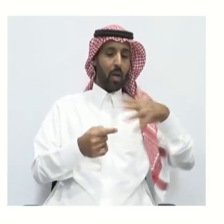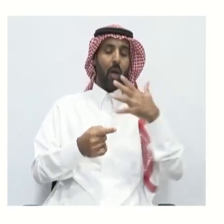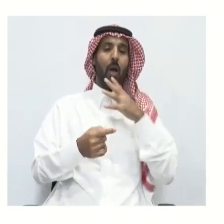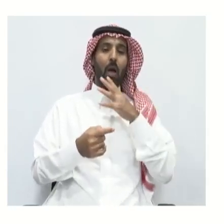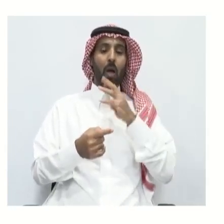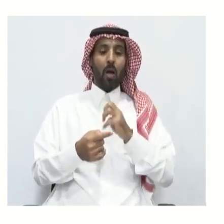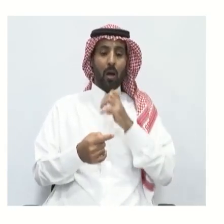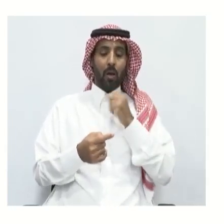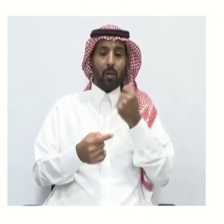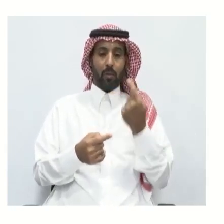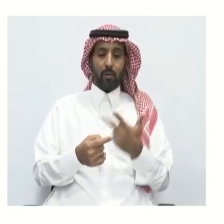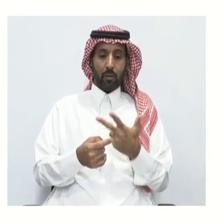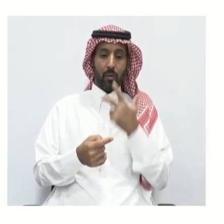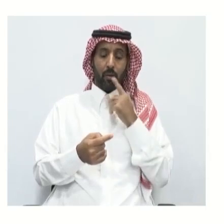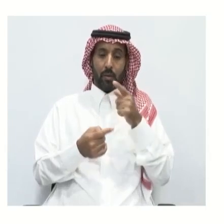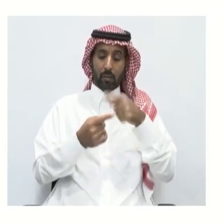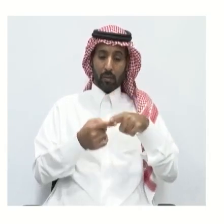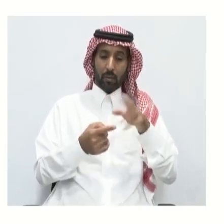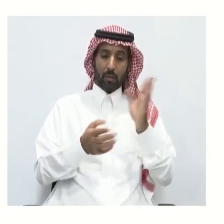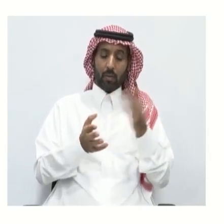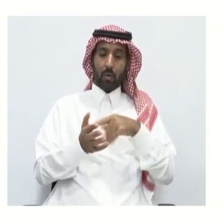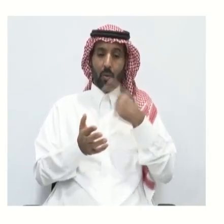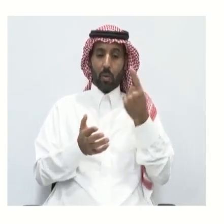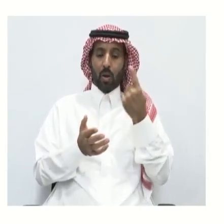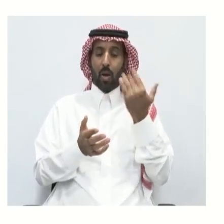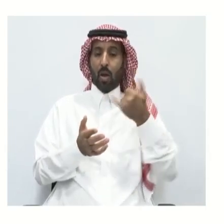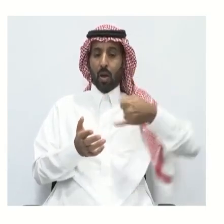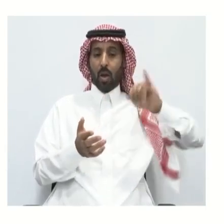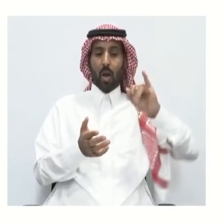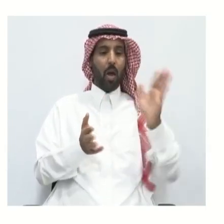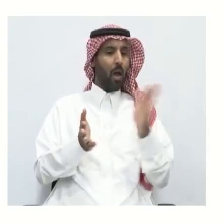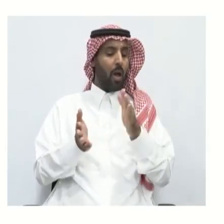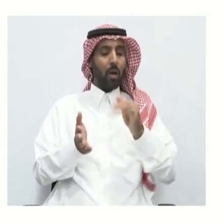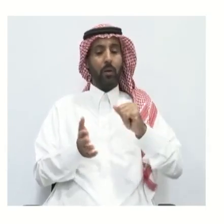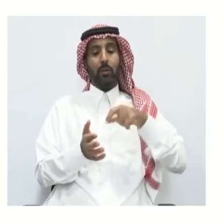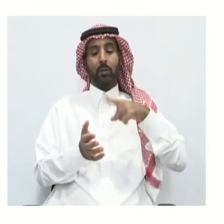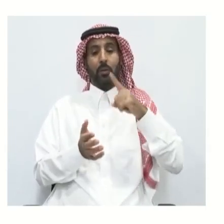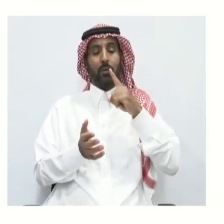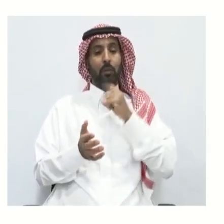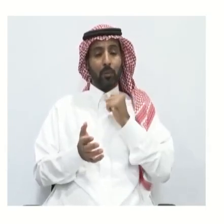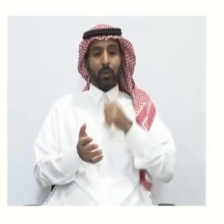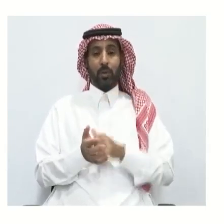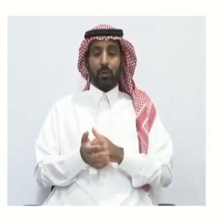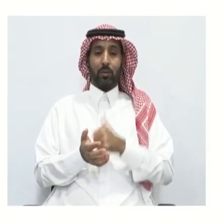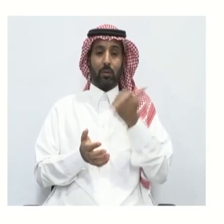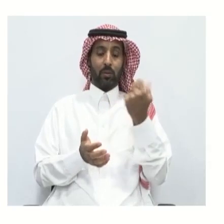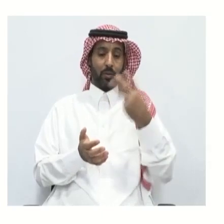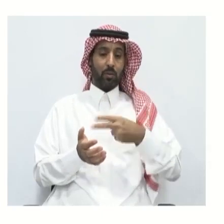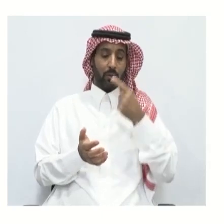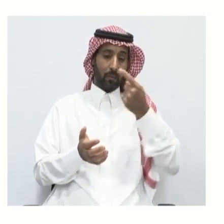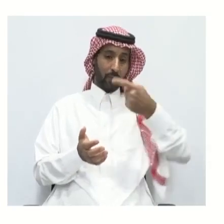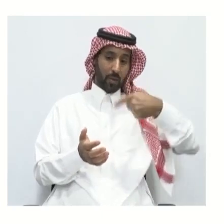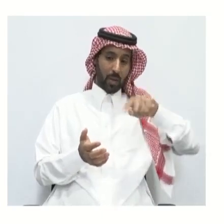وهي 65.409 من الف اليود 126.9 اليود لدي ذرتين